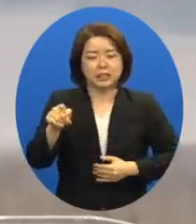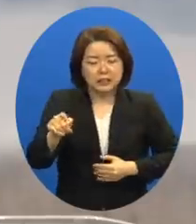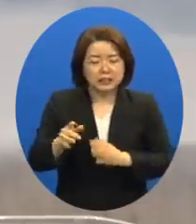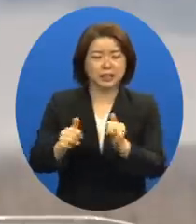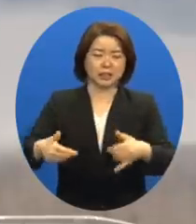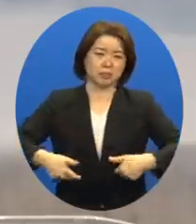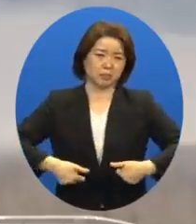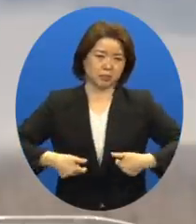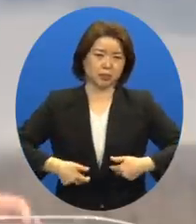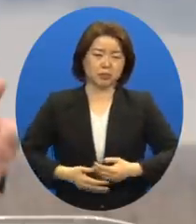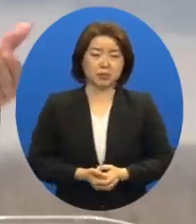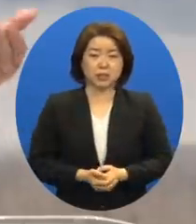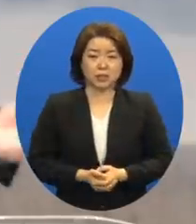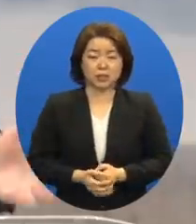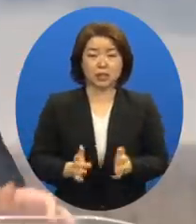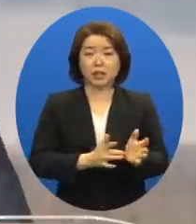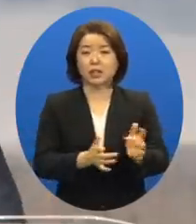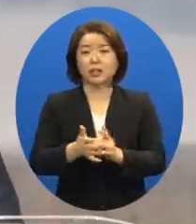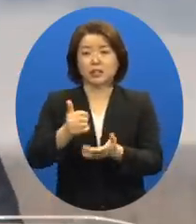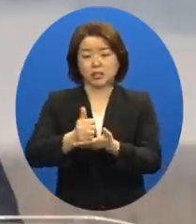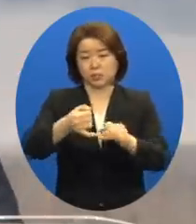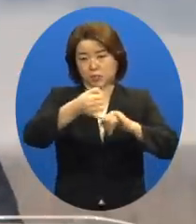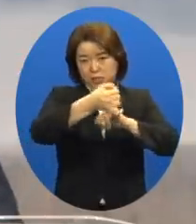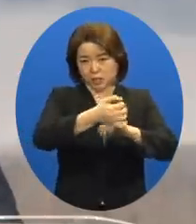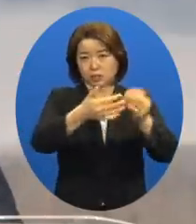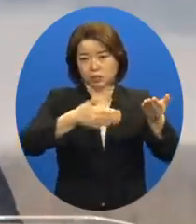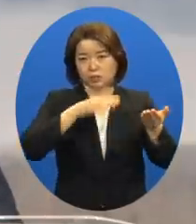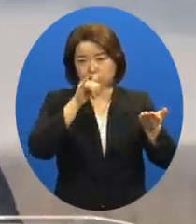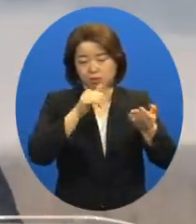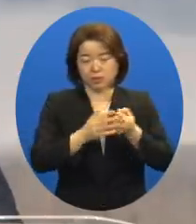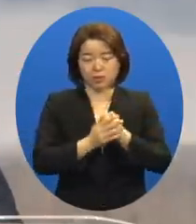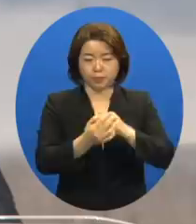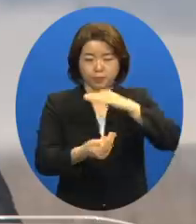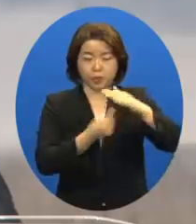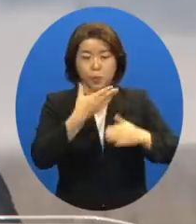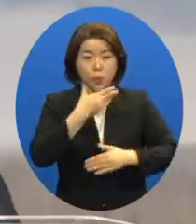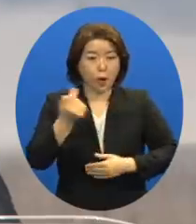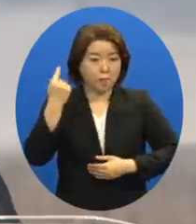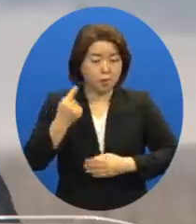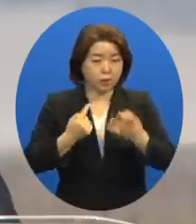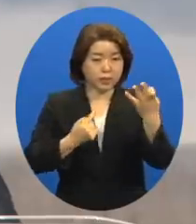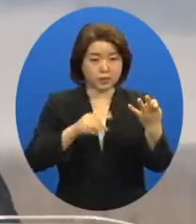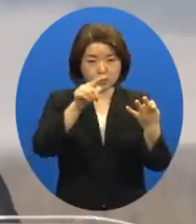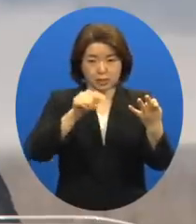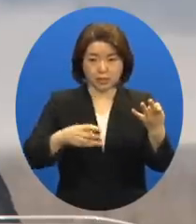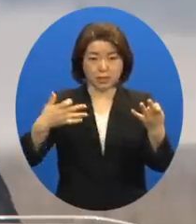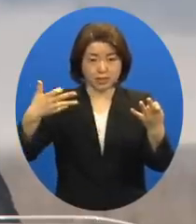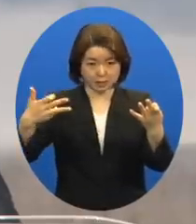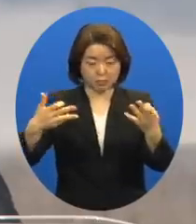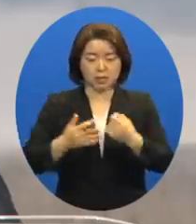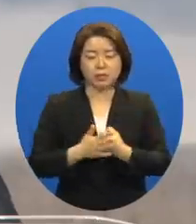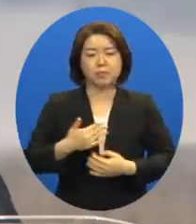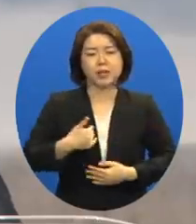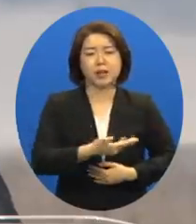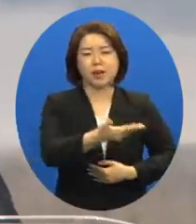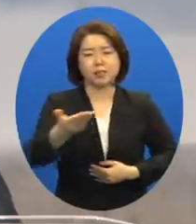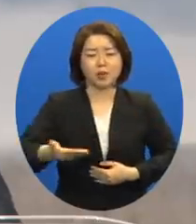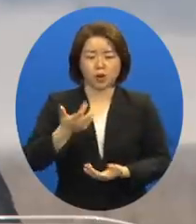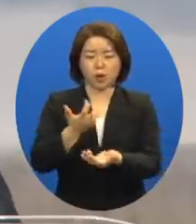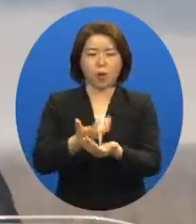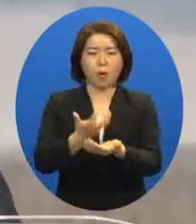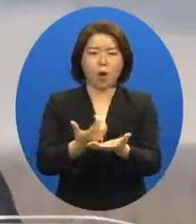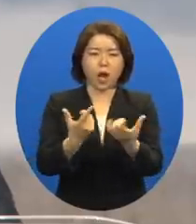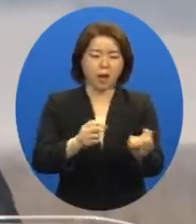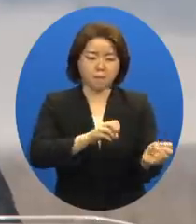필요합니다. 예수님은 약속하셨습니다. 요한복음 14장 18절 19절에 내가 너희를 고아와